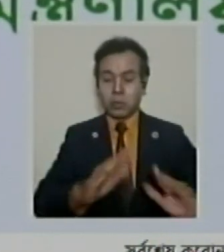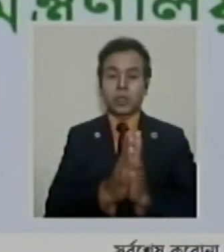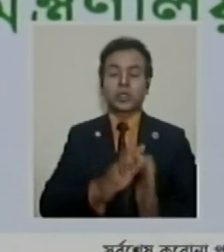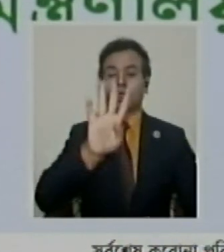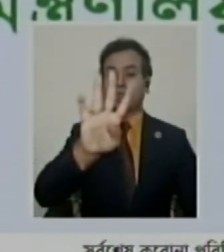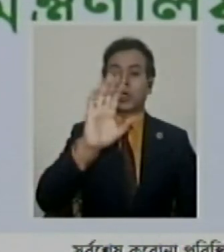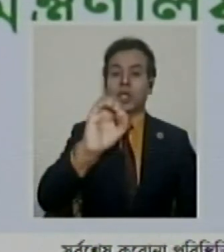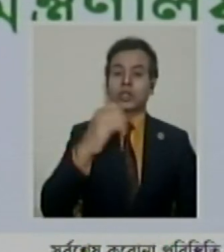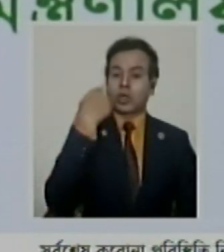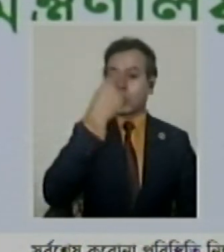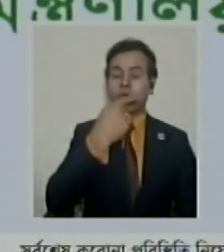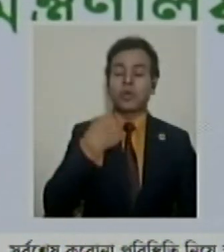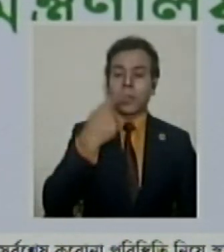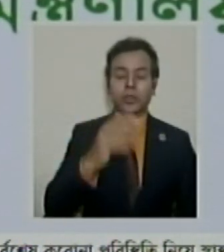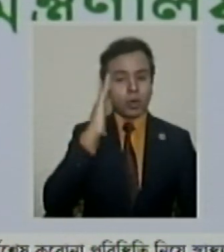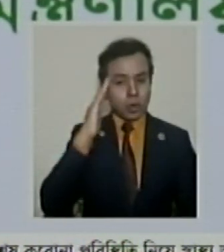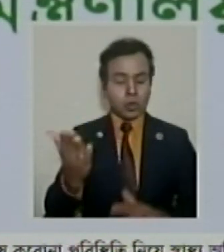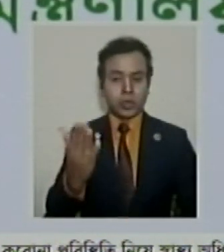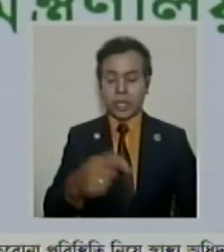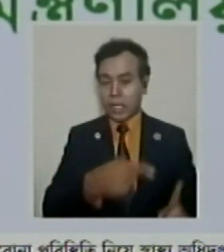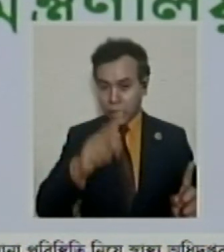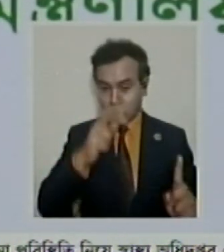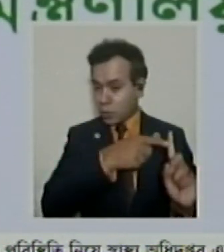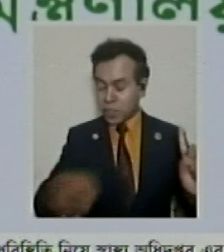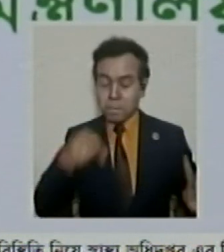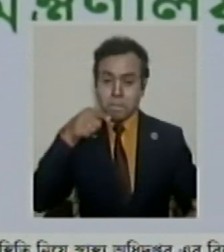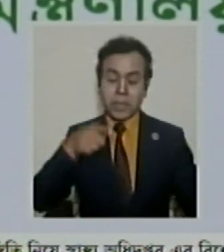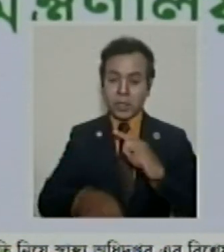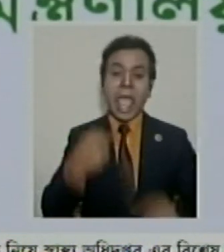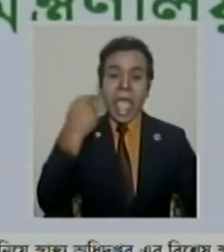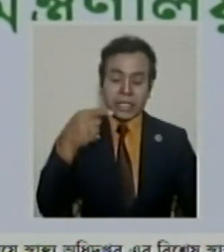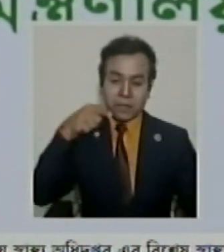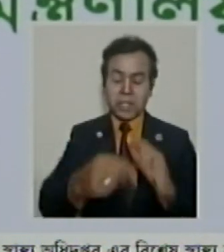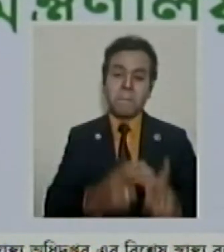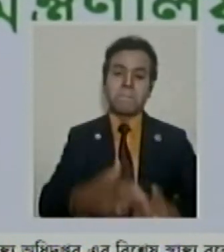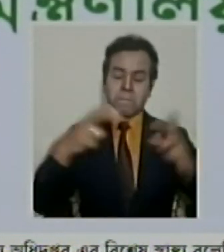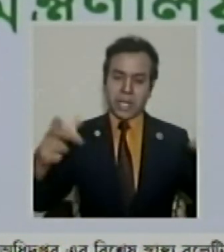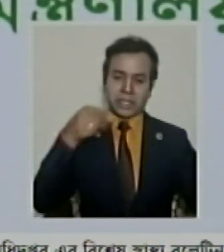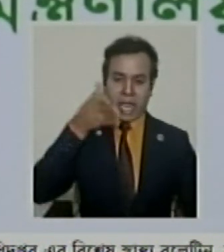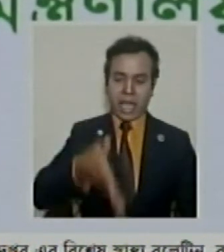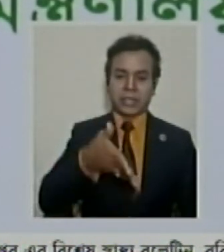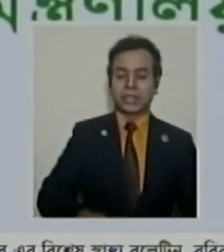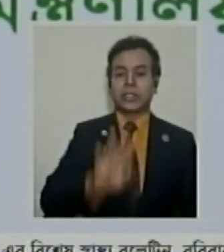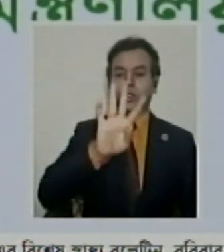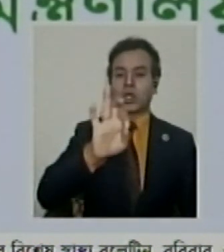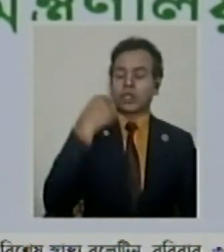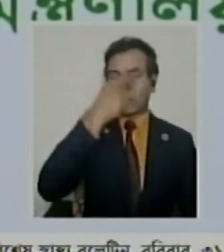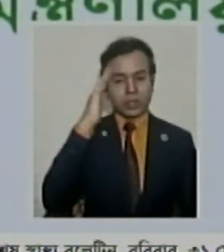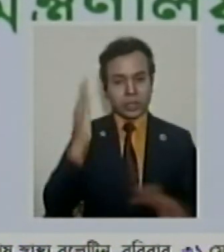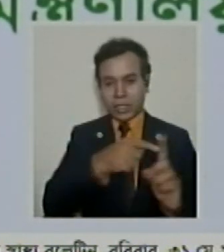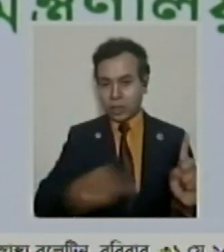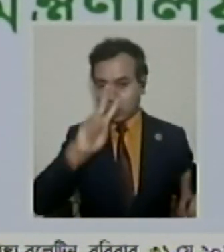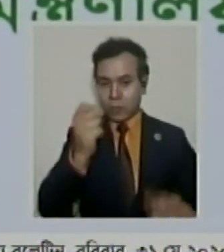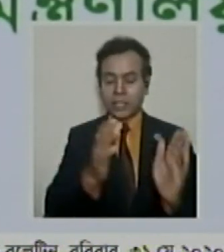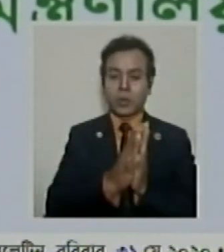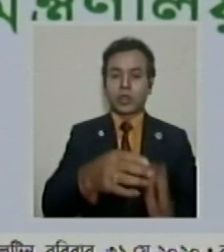20.74%। গত 24 ঘন্টায় মৃত্যুবরণ করেছে 40 জন, যেটা এ যাবৎকালে সর্বোচ্চ। 24 ঘন্টায়